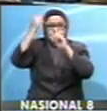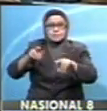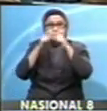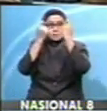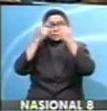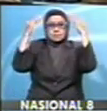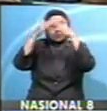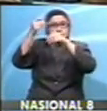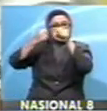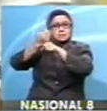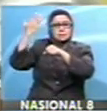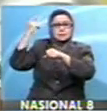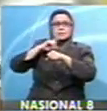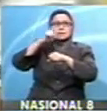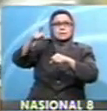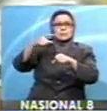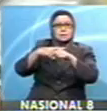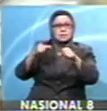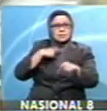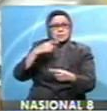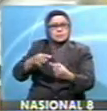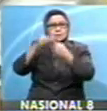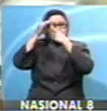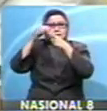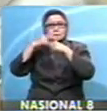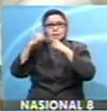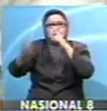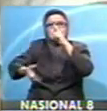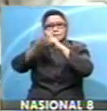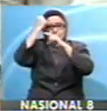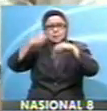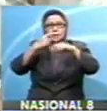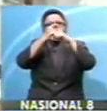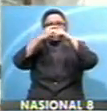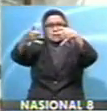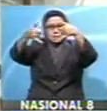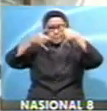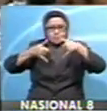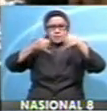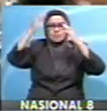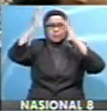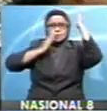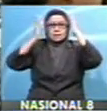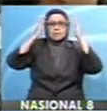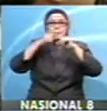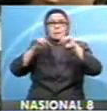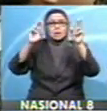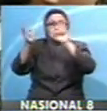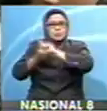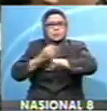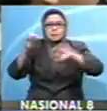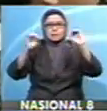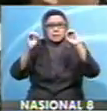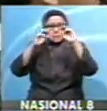naik merangkul tiga kejuaraan termasuk mempertahankan trofi Piala Malaysia tidak banyak perubahan bagi musim ini kerana Zainal Abidin